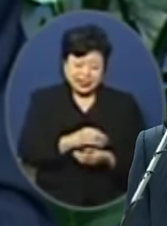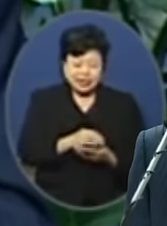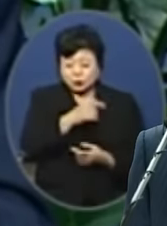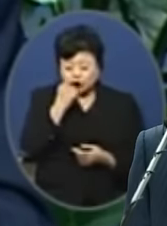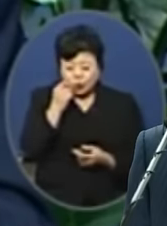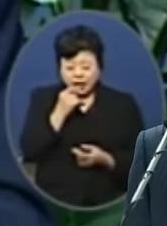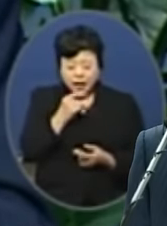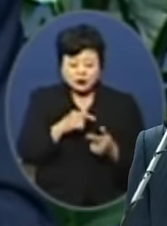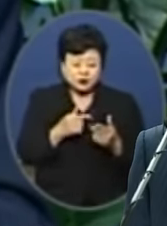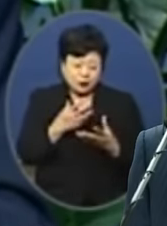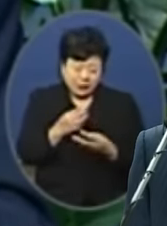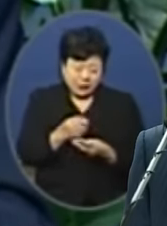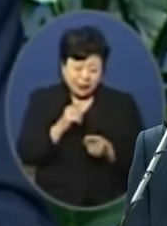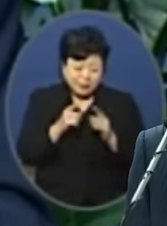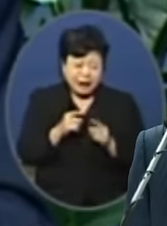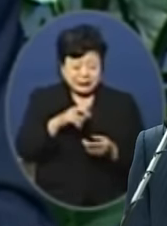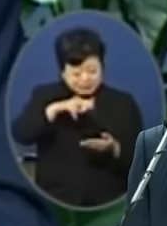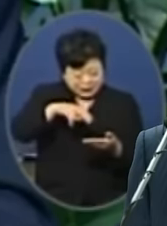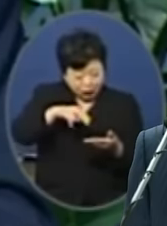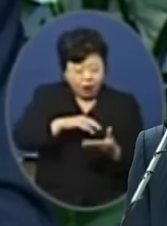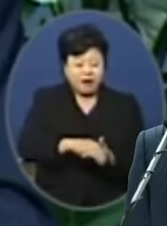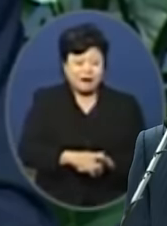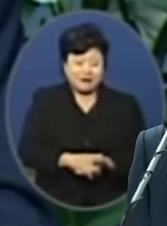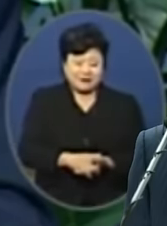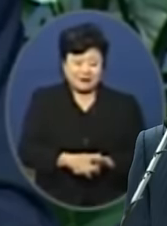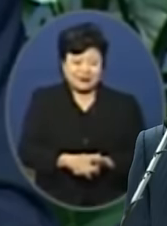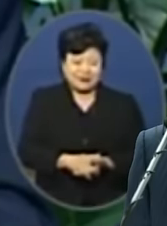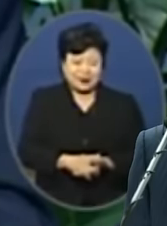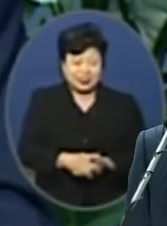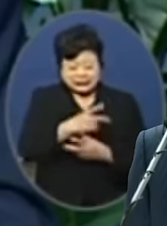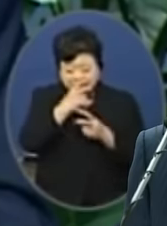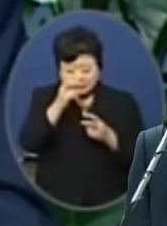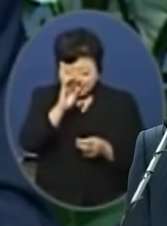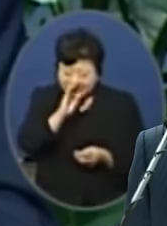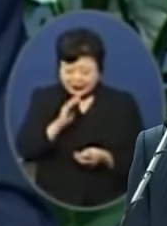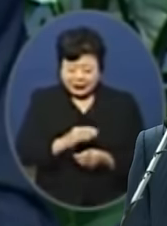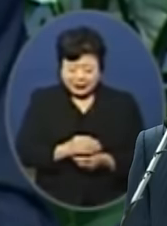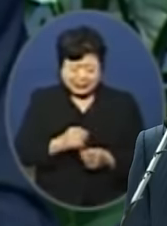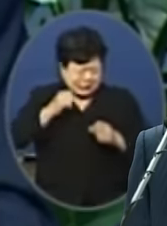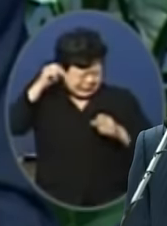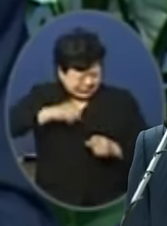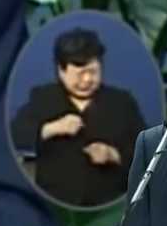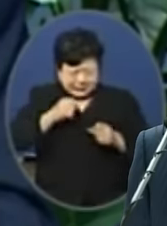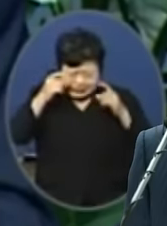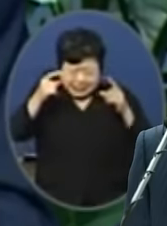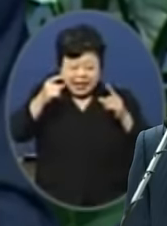같다. 내 말씀을 좀 더 읽어야 돼. 너무 잠만 자면 안 돼. 아침에 더 일찍 일어나.